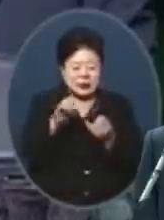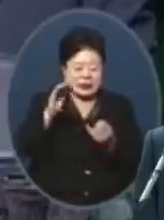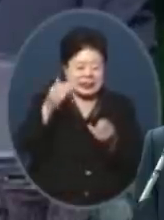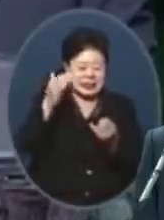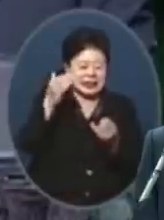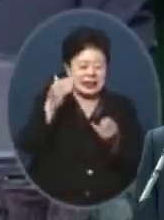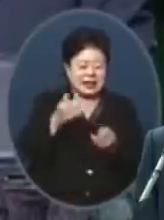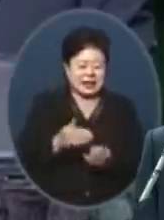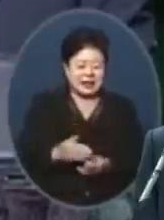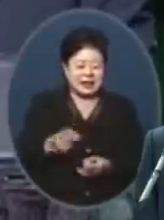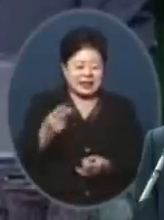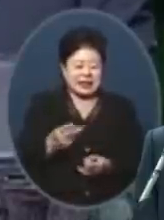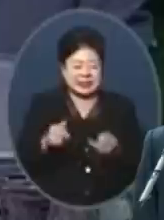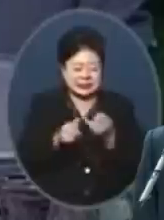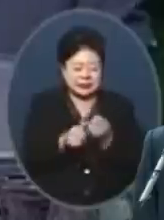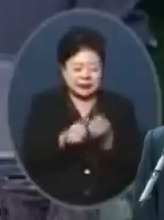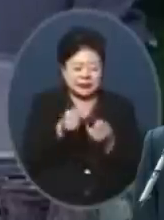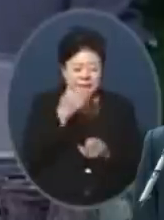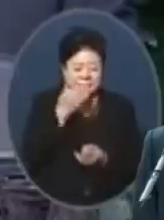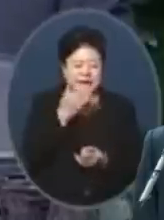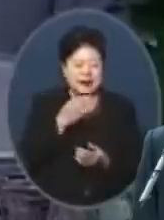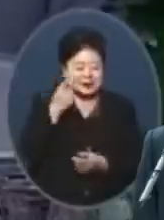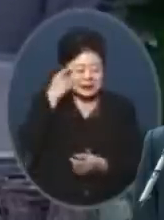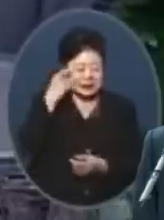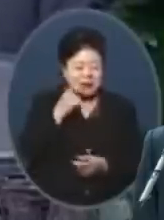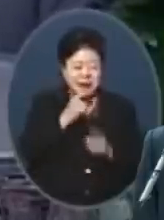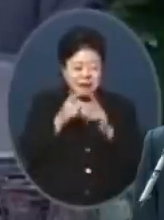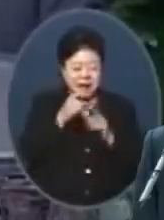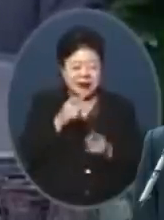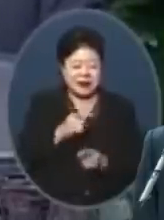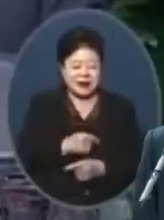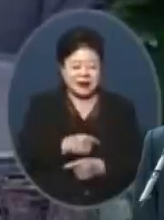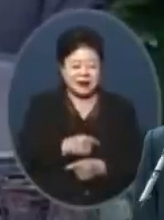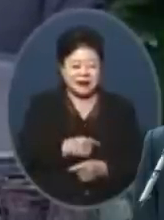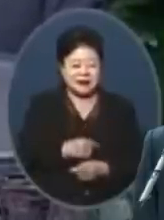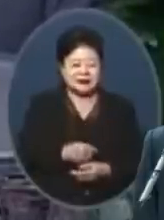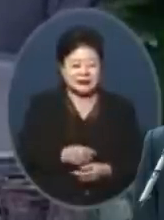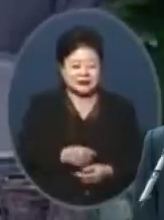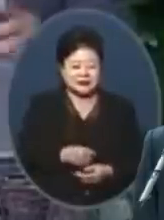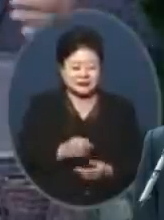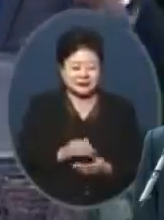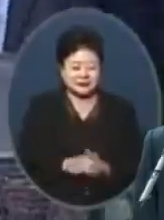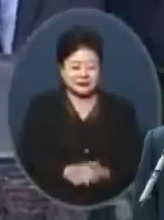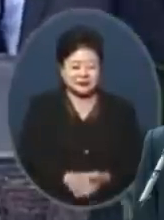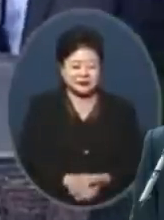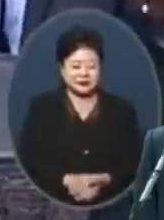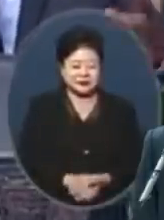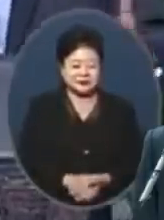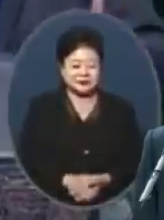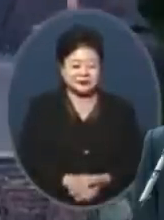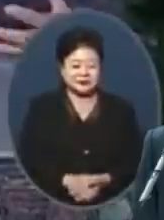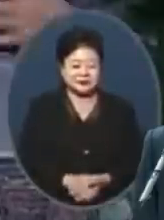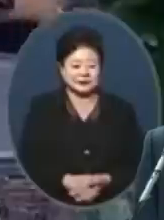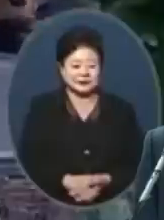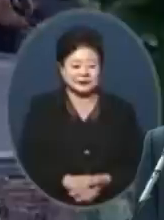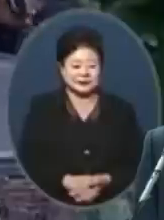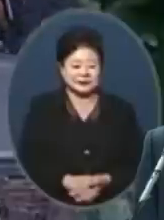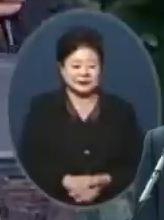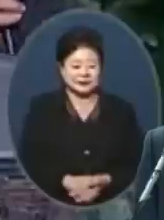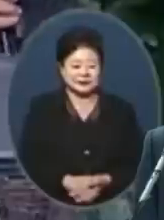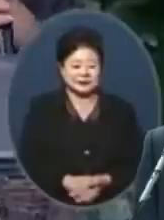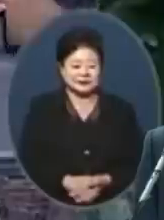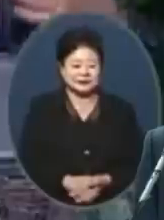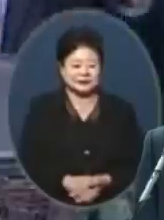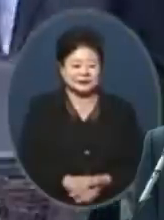우리는 재결합한다. 말로서 늘 자기를 격려했습니다. And she started telling other people as well